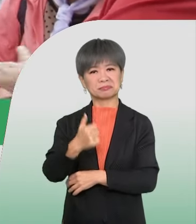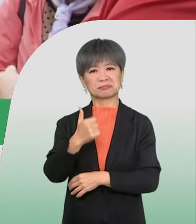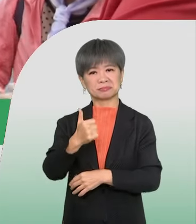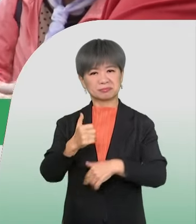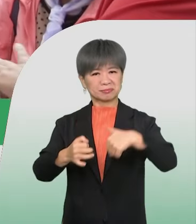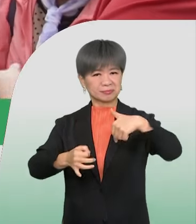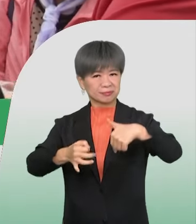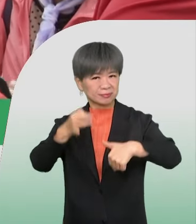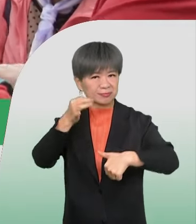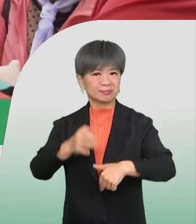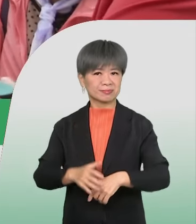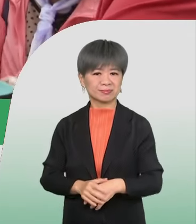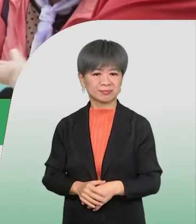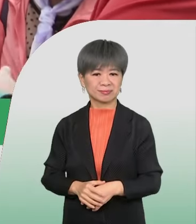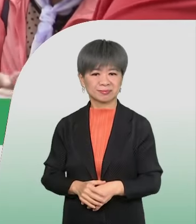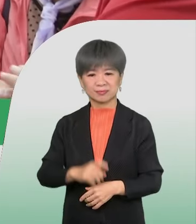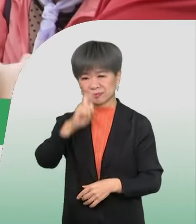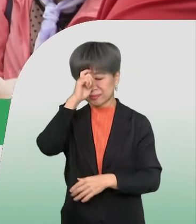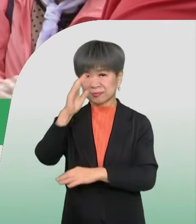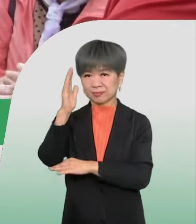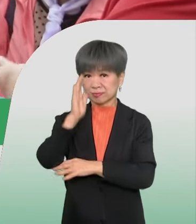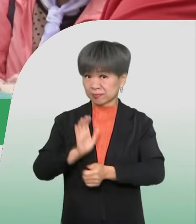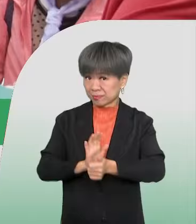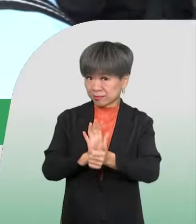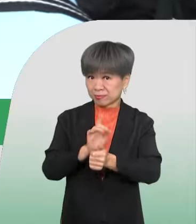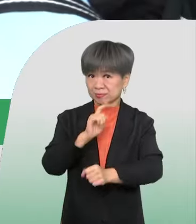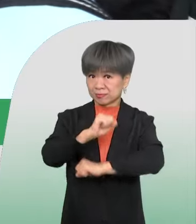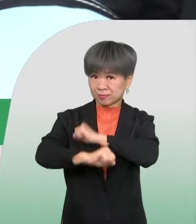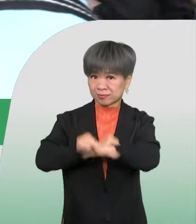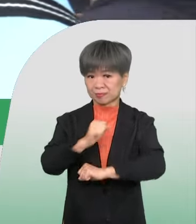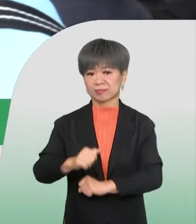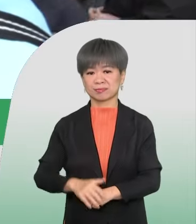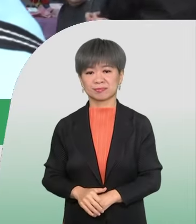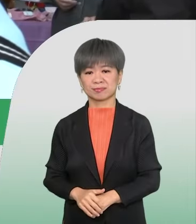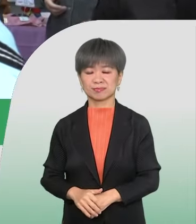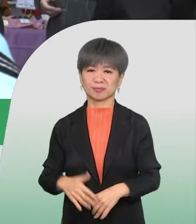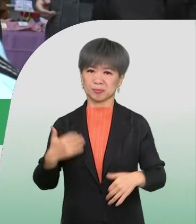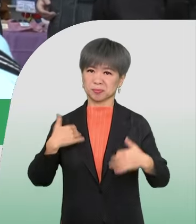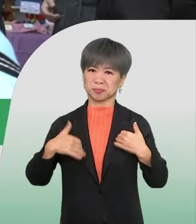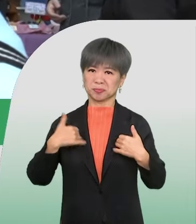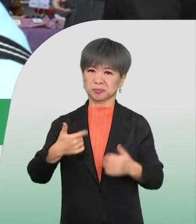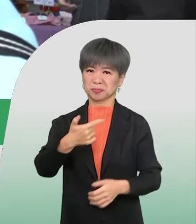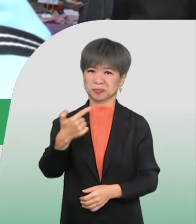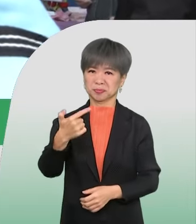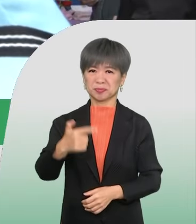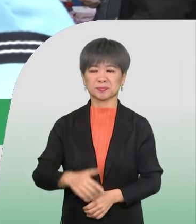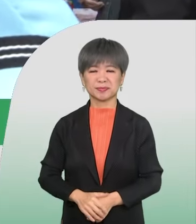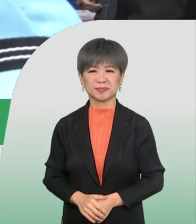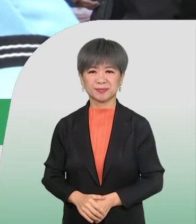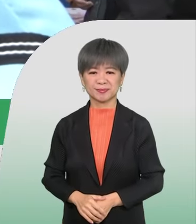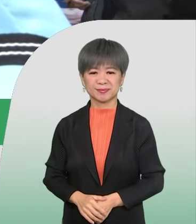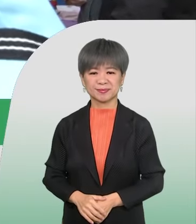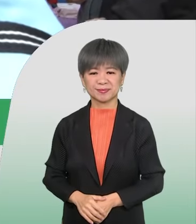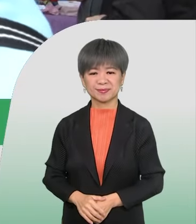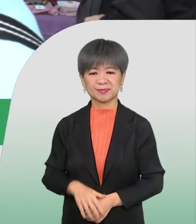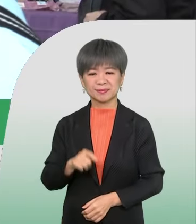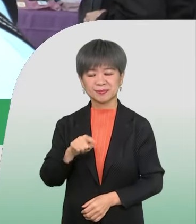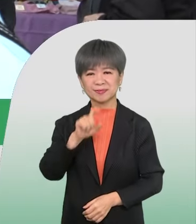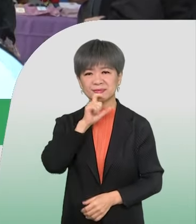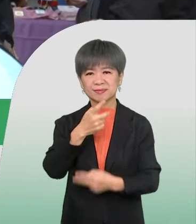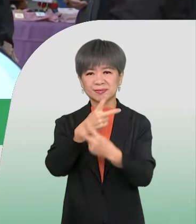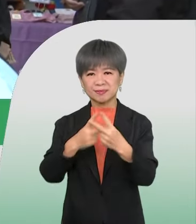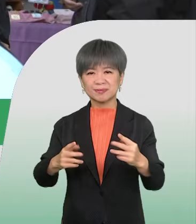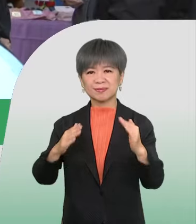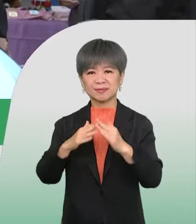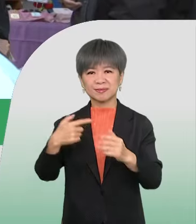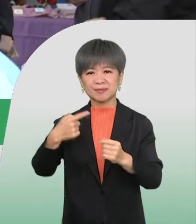的活动啦。希望我们政府多推广这种活动。 当翻译啊，也做很多客家